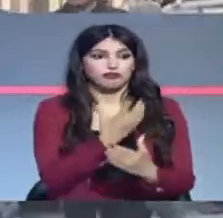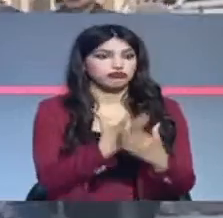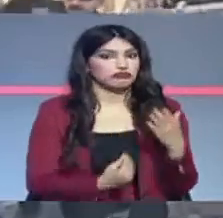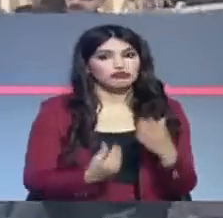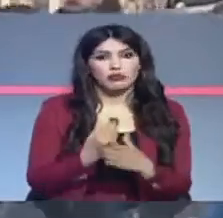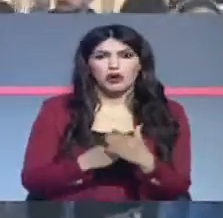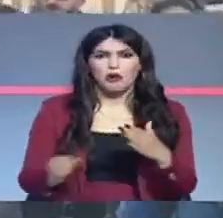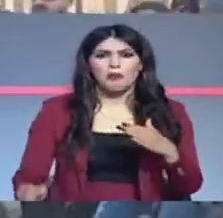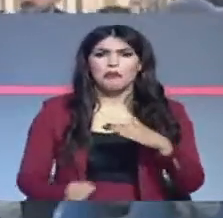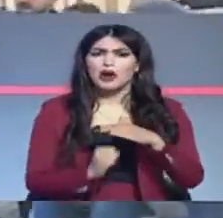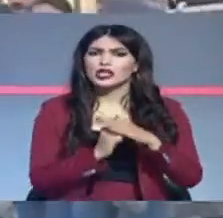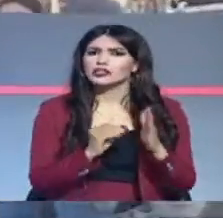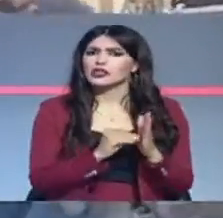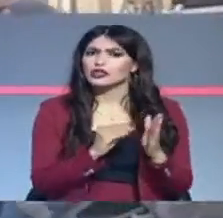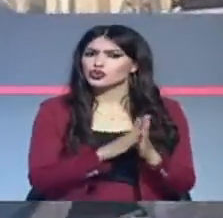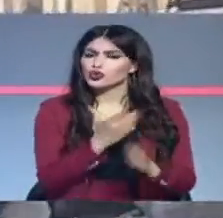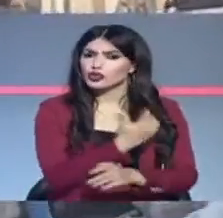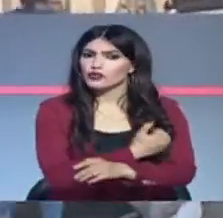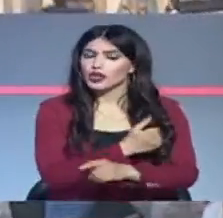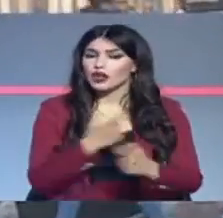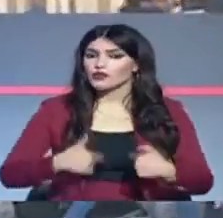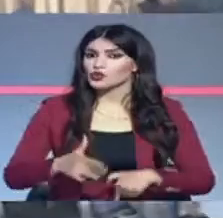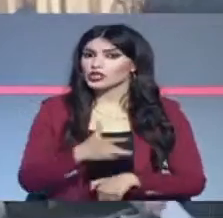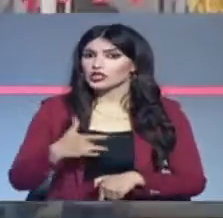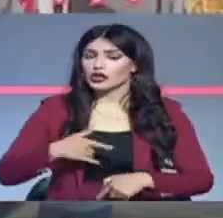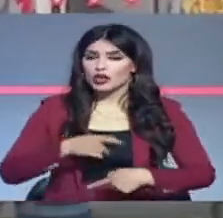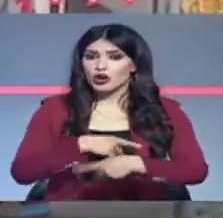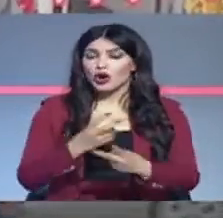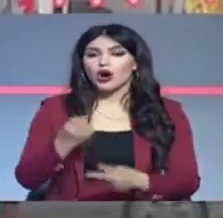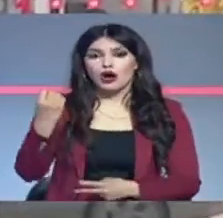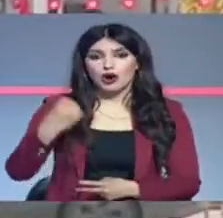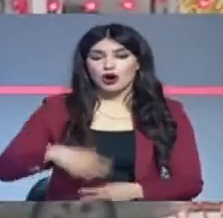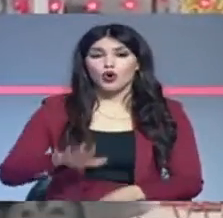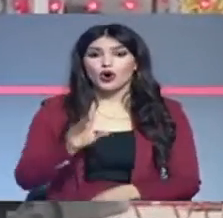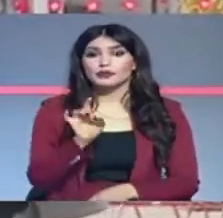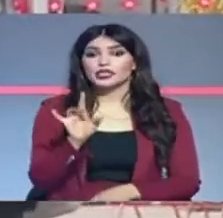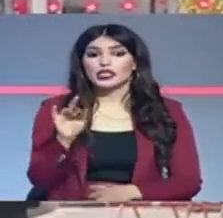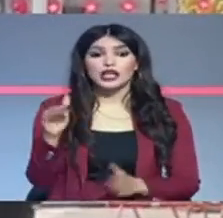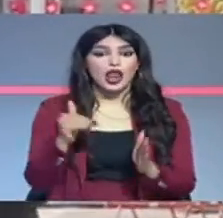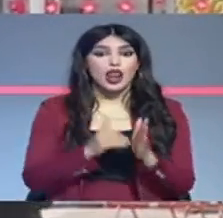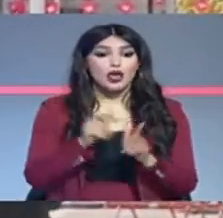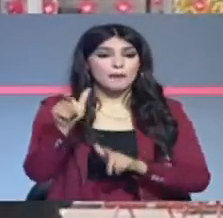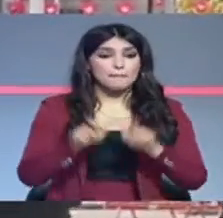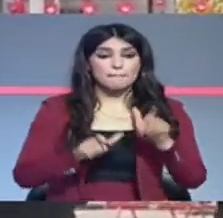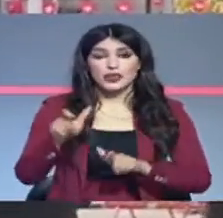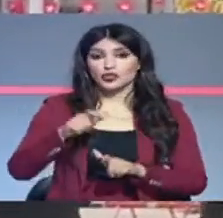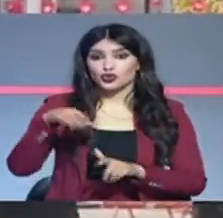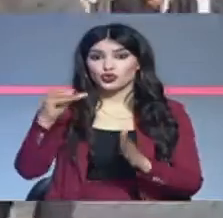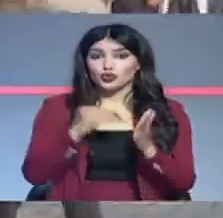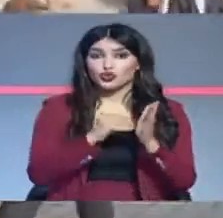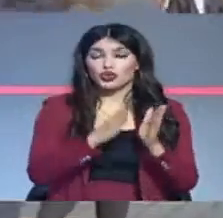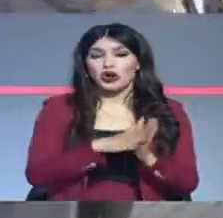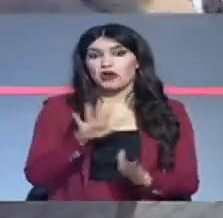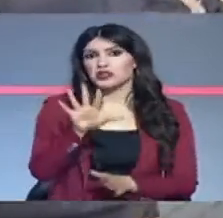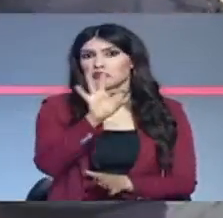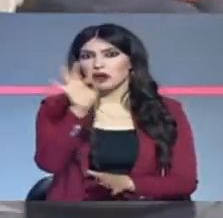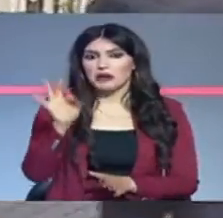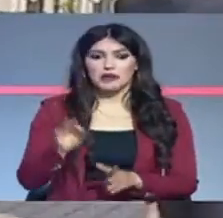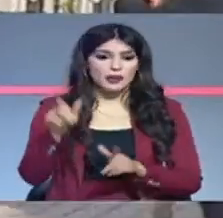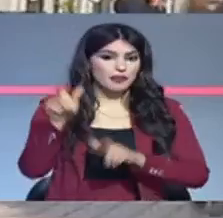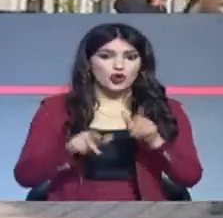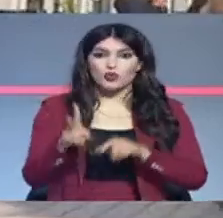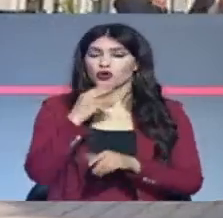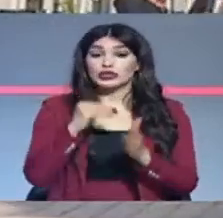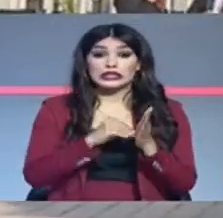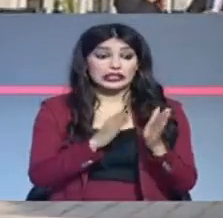يتجاوز عدد المسجلين وفق وزاره الصحه خمسه مائه وخمسه عشره الفا اي بنسبه تقارب خمسه بالمائه وهو